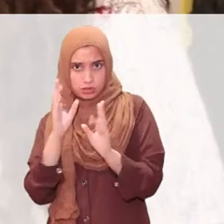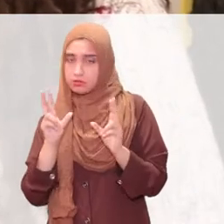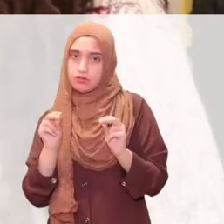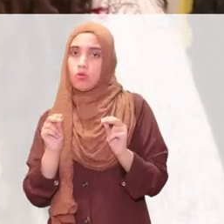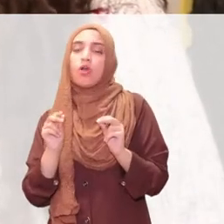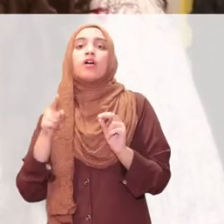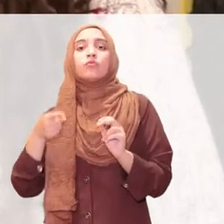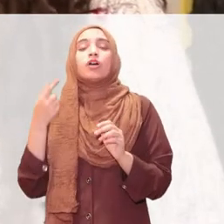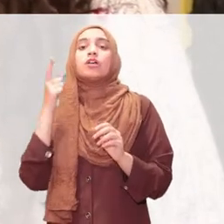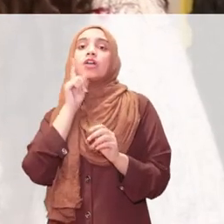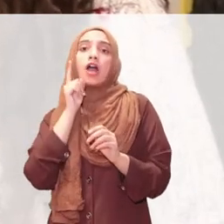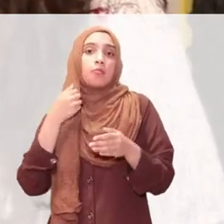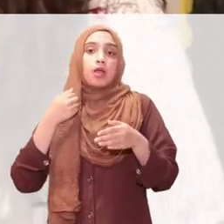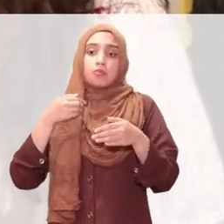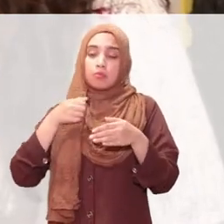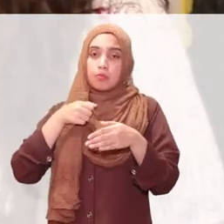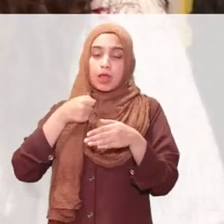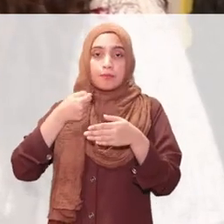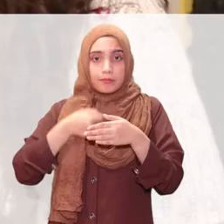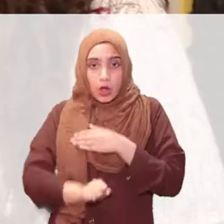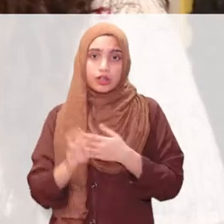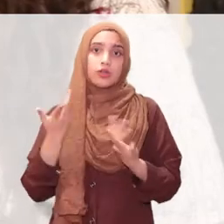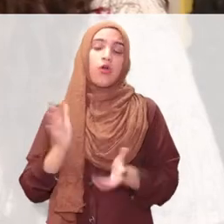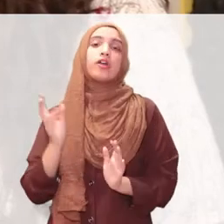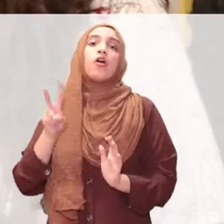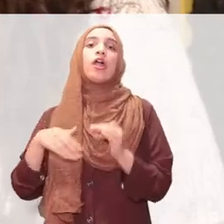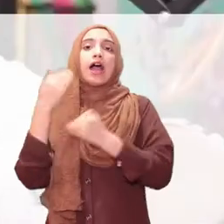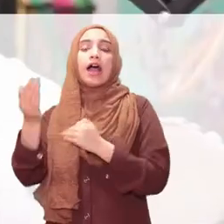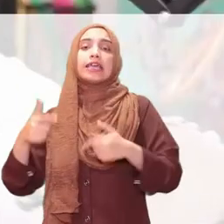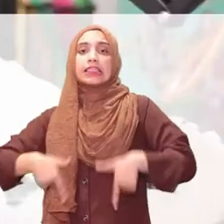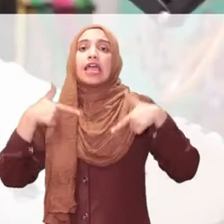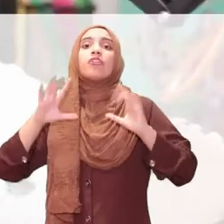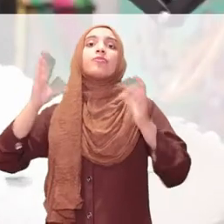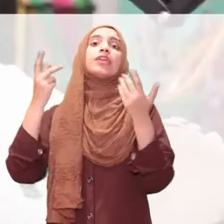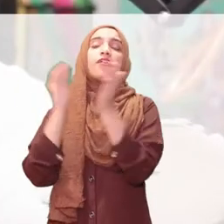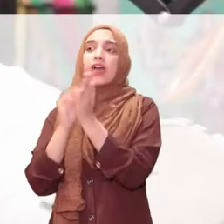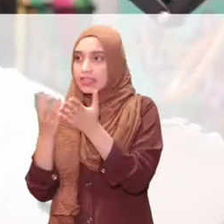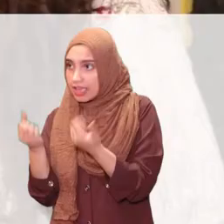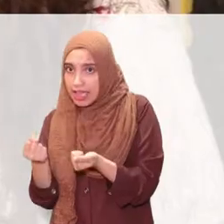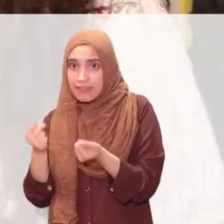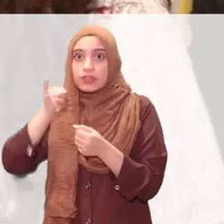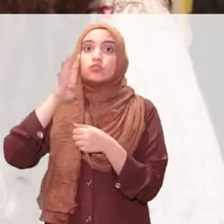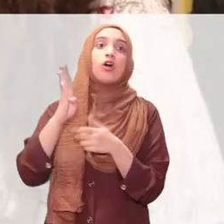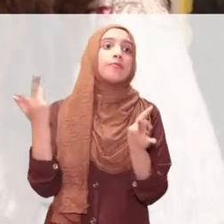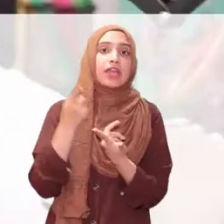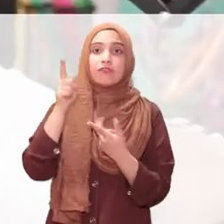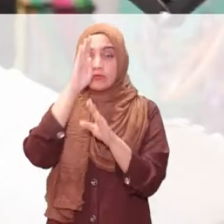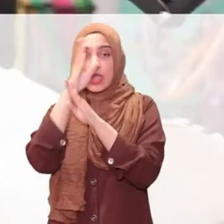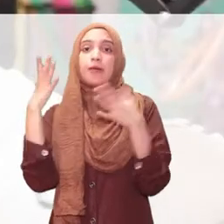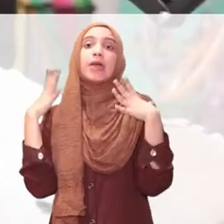मच अबाउट व्हाट ऑप्शन डिड आईटी एक्सपोज्स टू एंड इन नो वे क्षेत्र ऑपरेटिंग सॉफ्टवेयर लाइसेंस